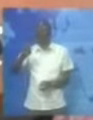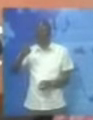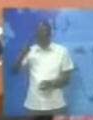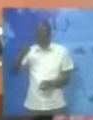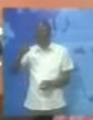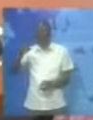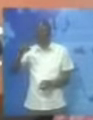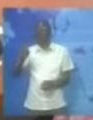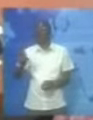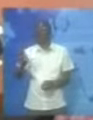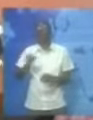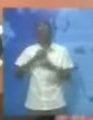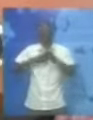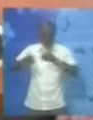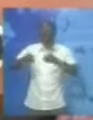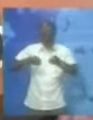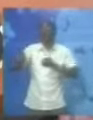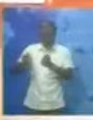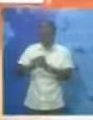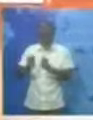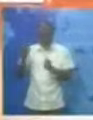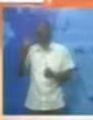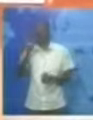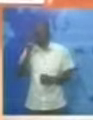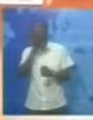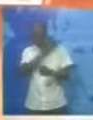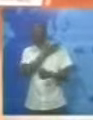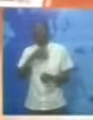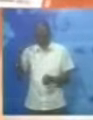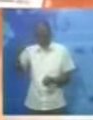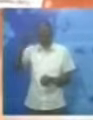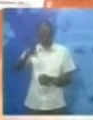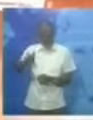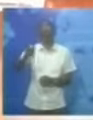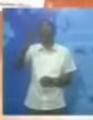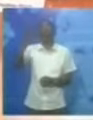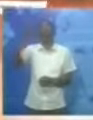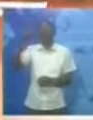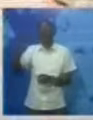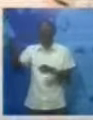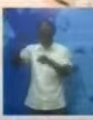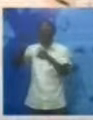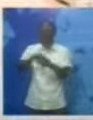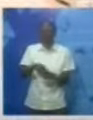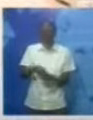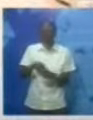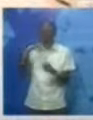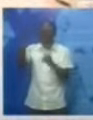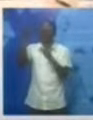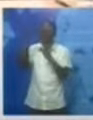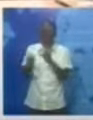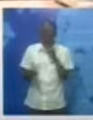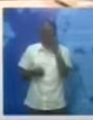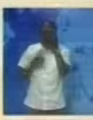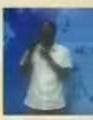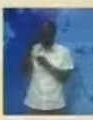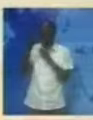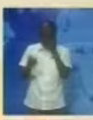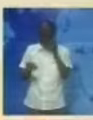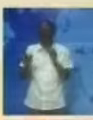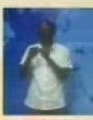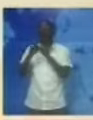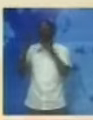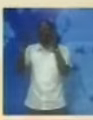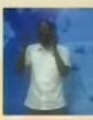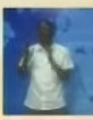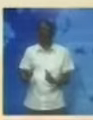des échanges fructueux et surtout d'aller à la découverte d'institutions partenaires. Au terme de sa visite et face aux hommes des